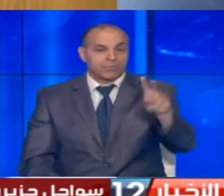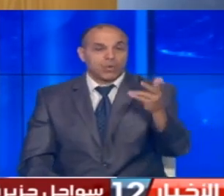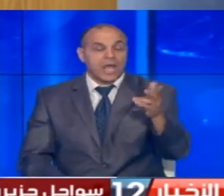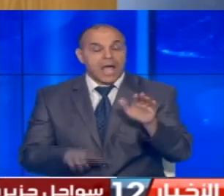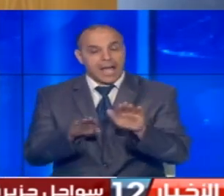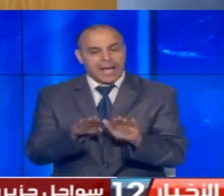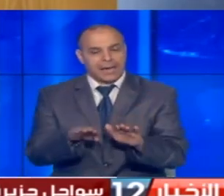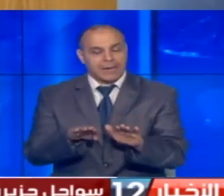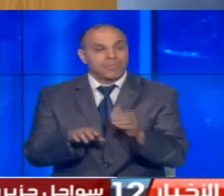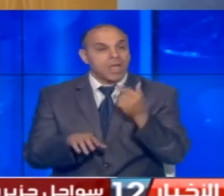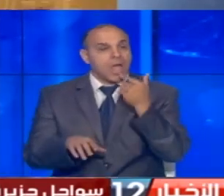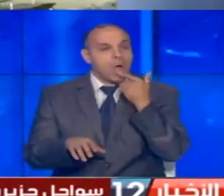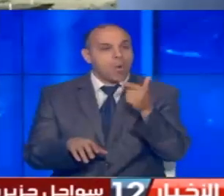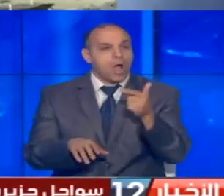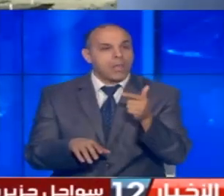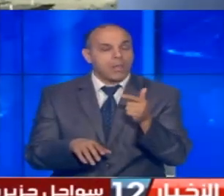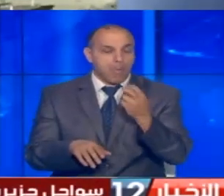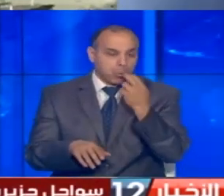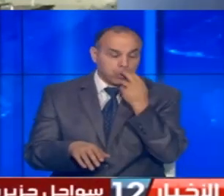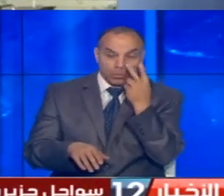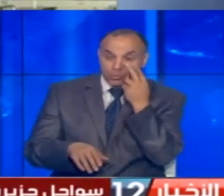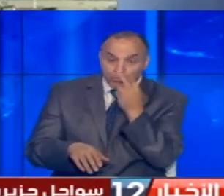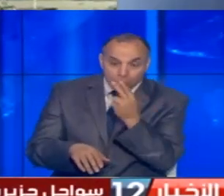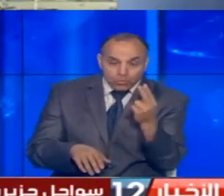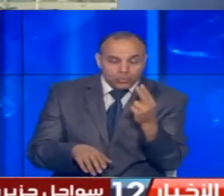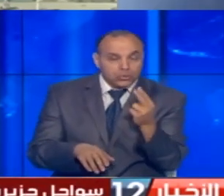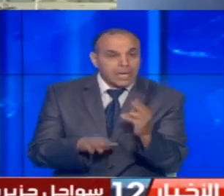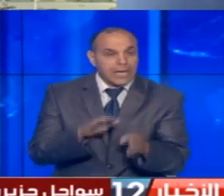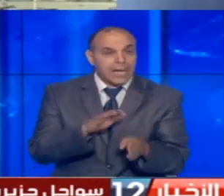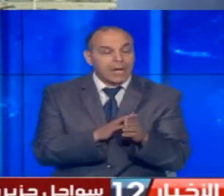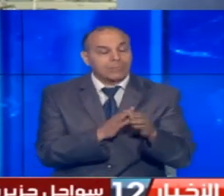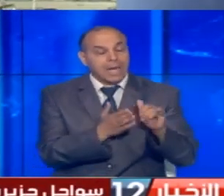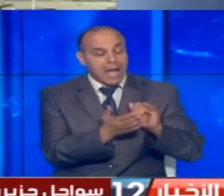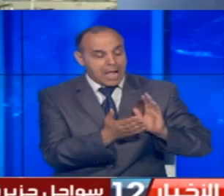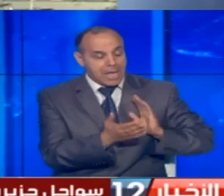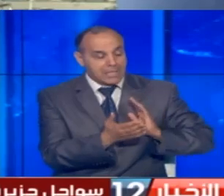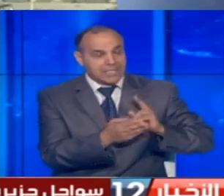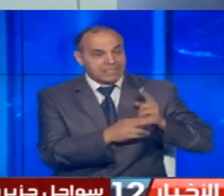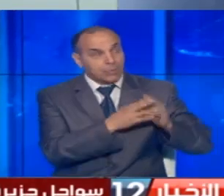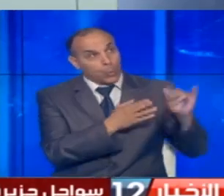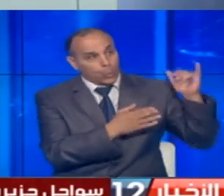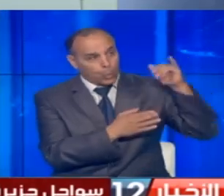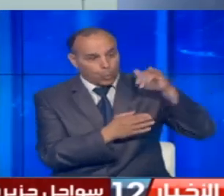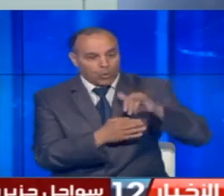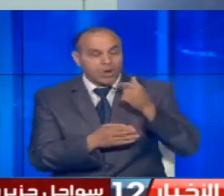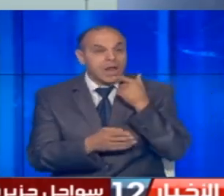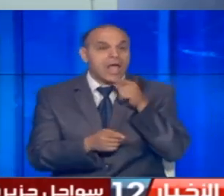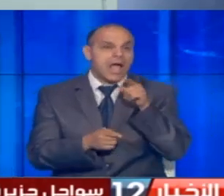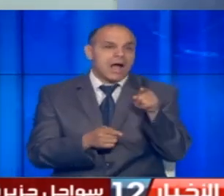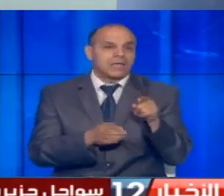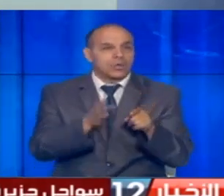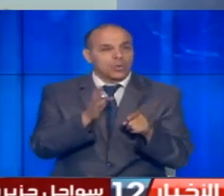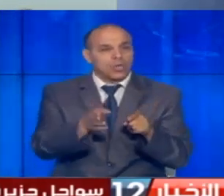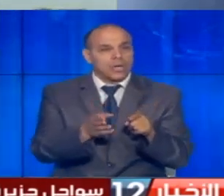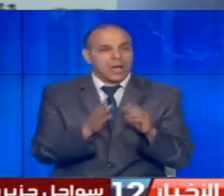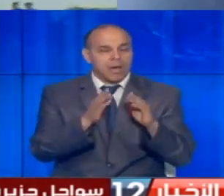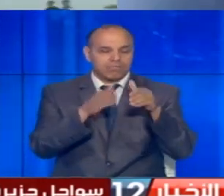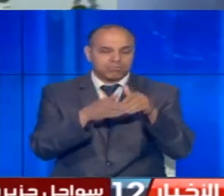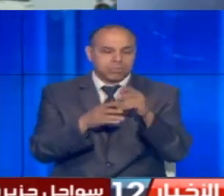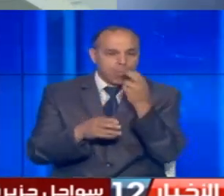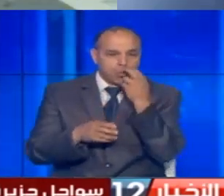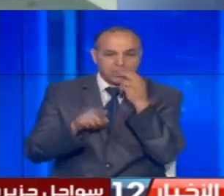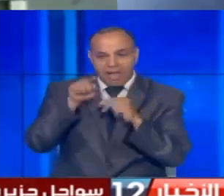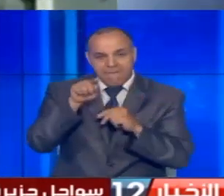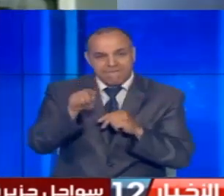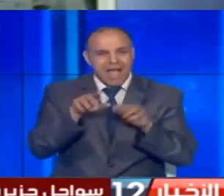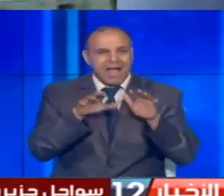جزيرة قرقنة وصفت بالأمنية، انطلقت من القاعدة الجوية العسكرية بصفاقس، تحول خلالها إلى المراكز الأمنية الموجودة